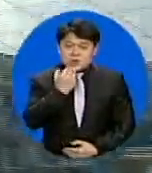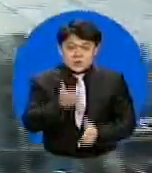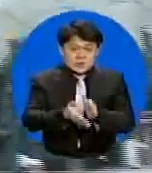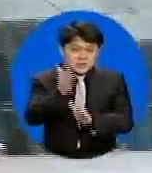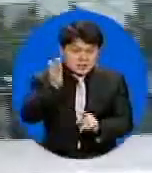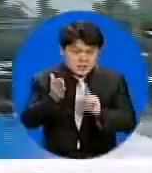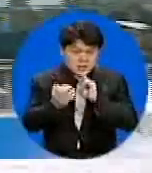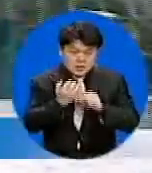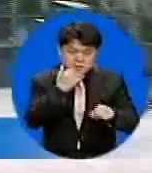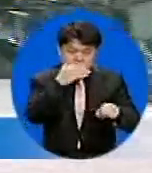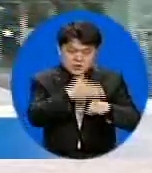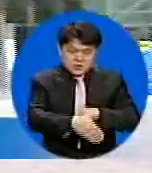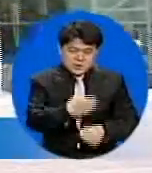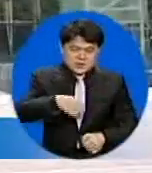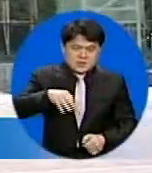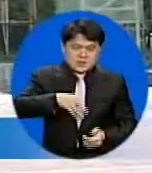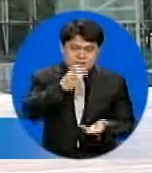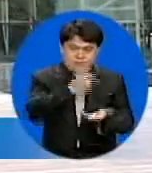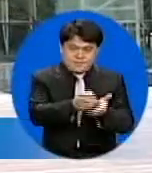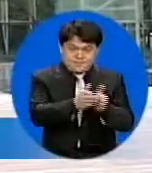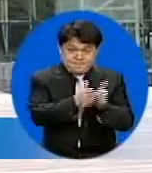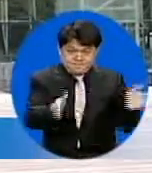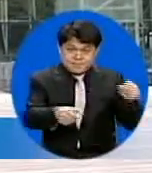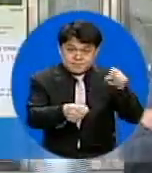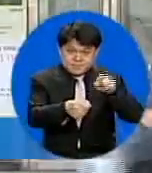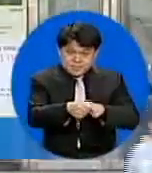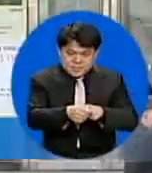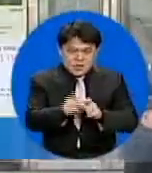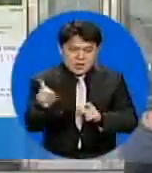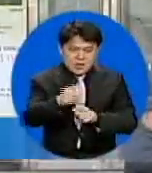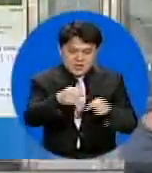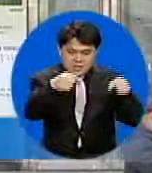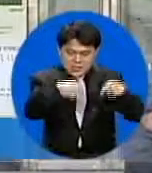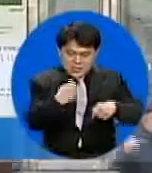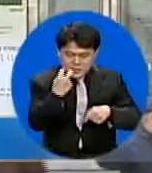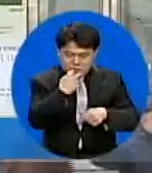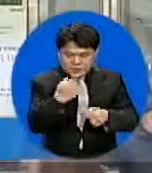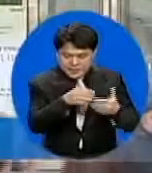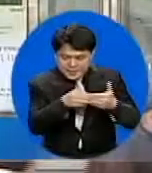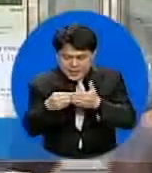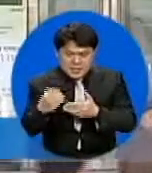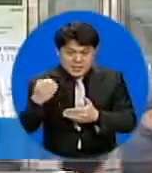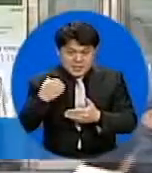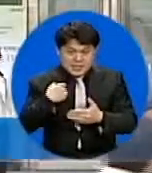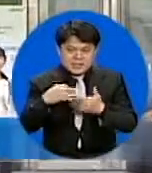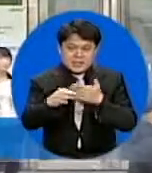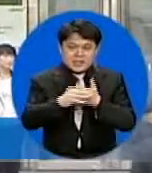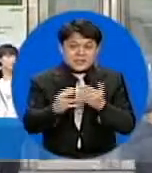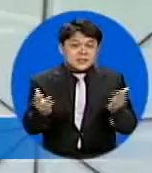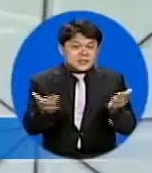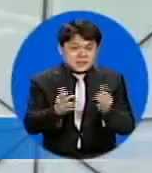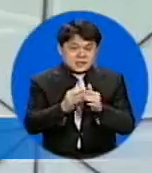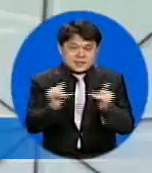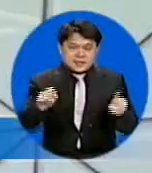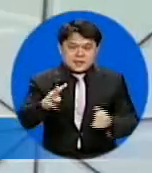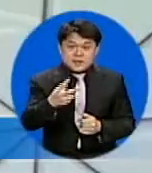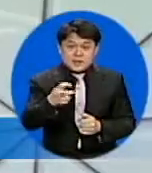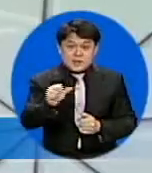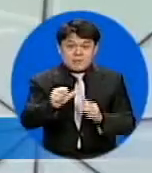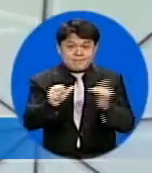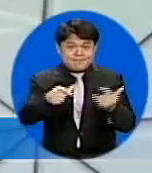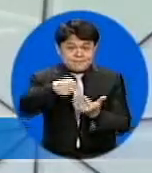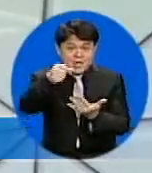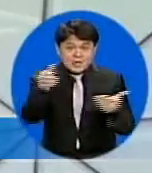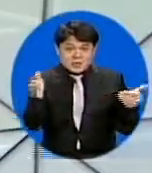서울시는 서울형 기초보장제도의 시행을 위해 상담과 조사 안내를 맡을 임시 보조 인력 475명을